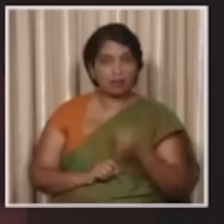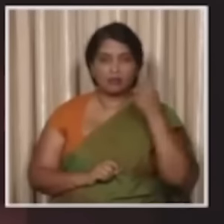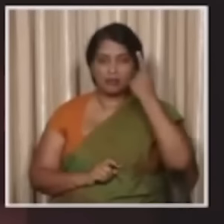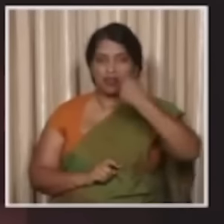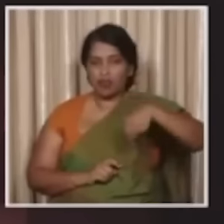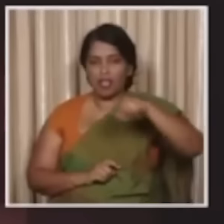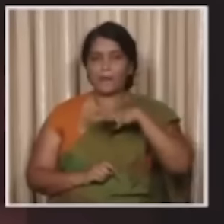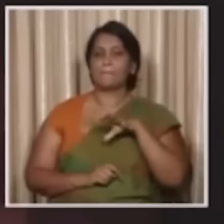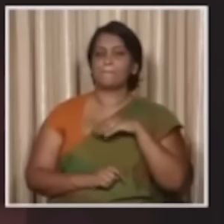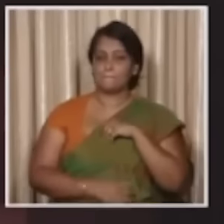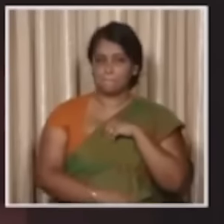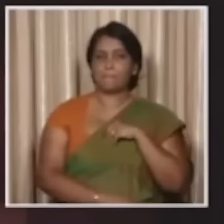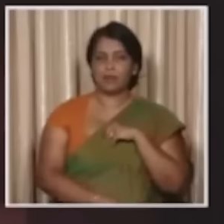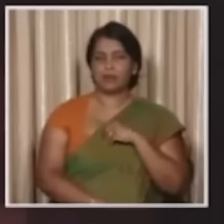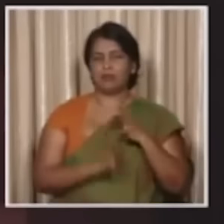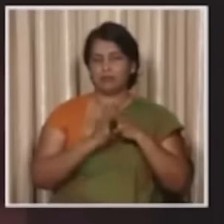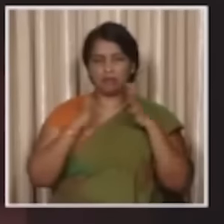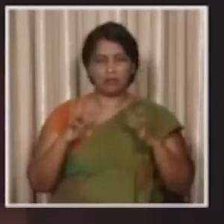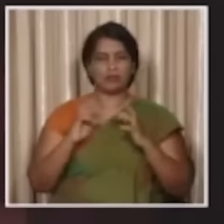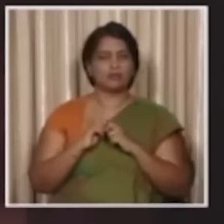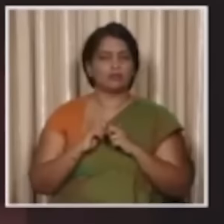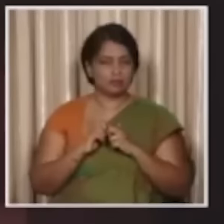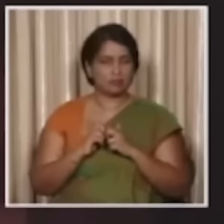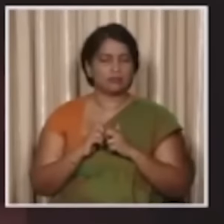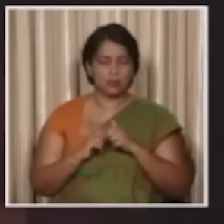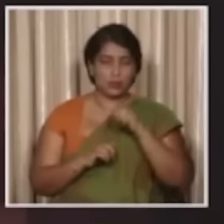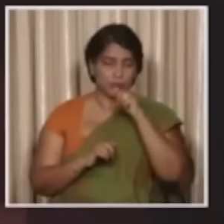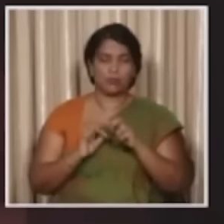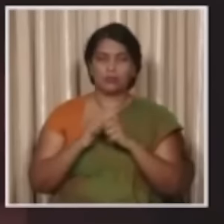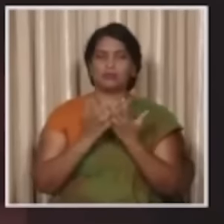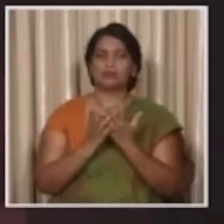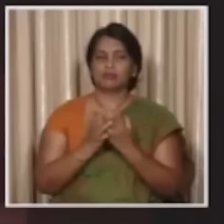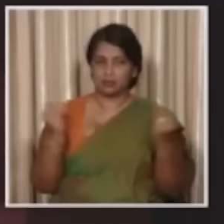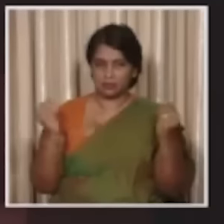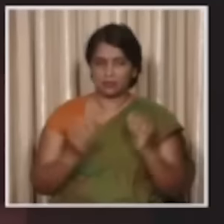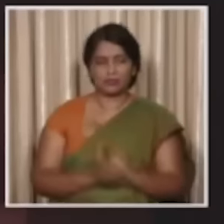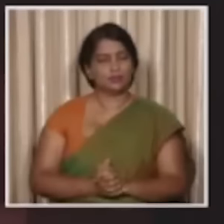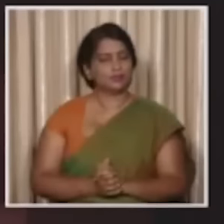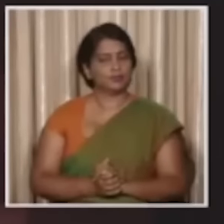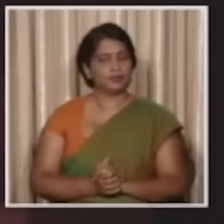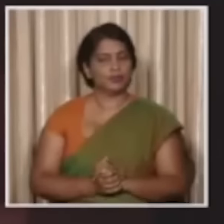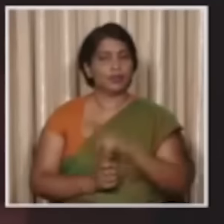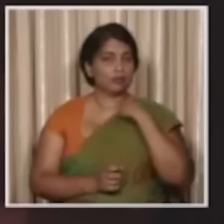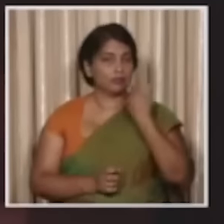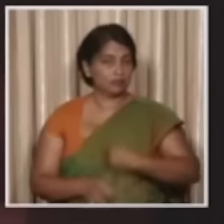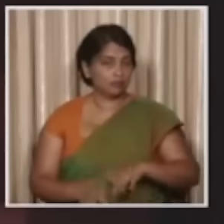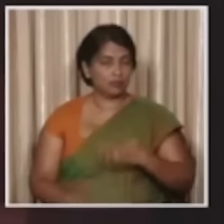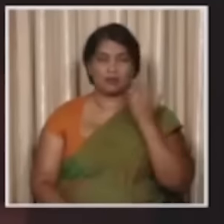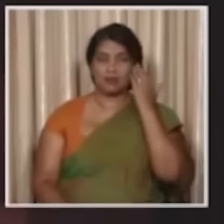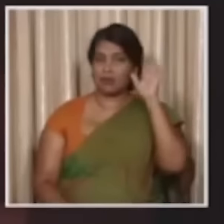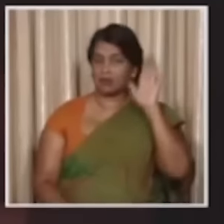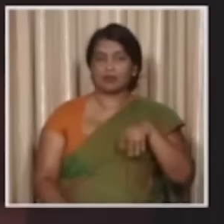හැමෝම පිළිඅරගෙන තිබෙනවා මේක බරපතල ප්‍රශ්නයක්. මේකට තිරසර විසඳුමක් අවශ්‍යයි. ඔසප් වීම සහ